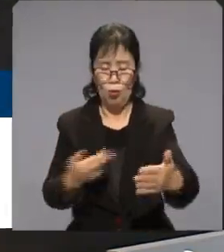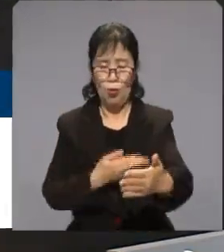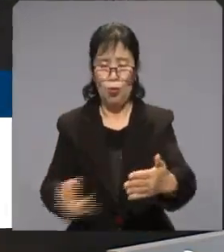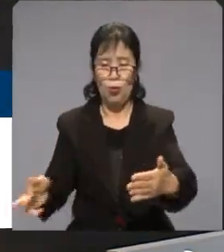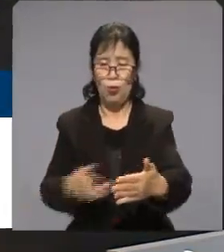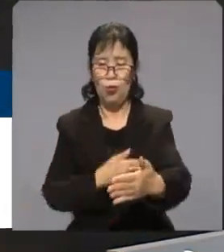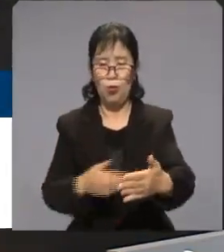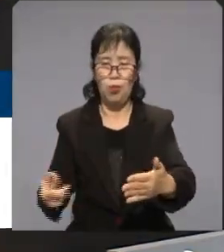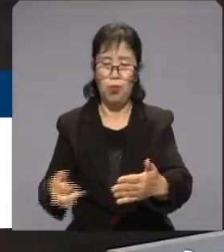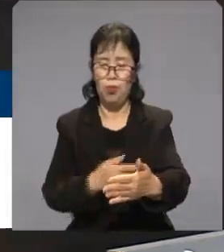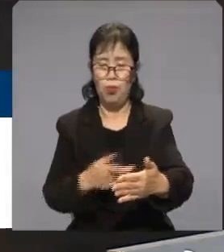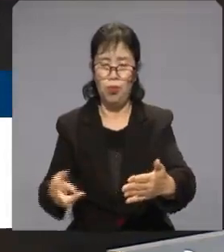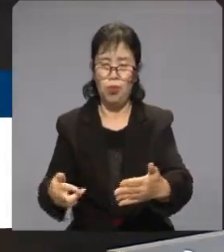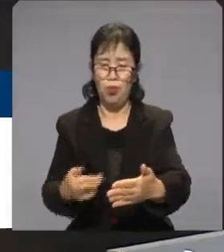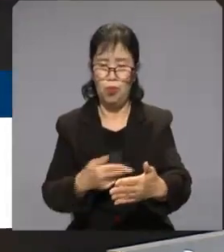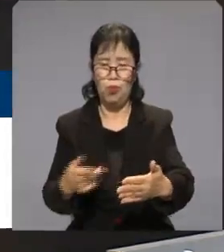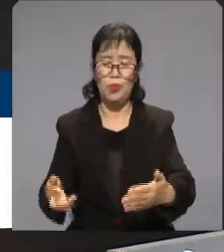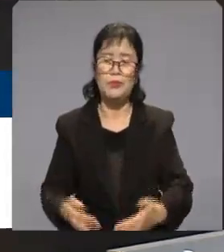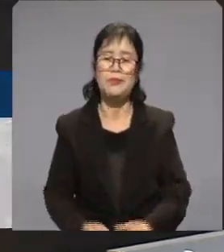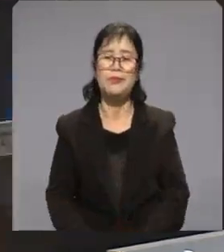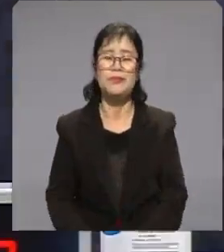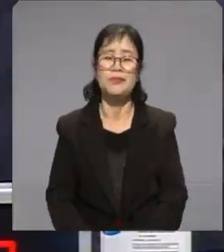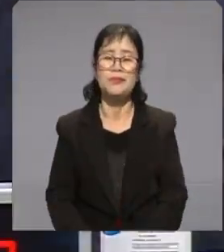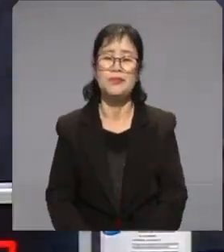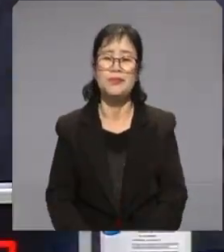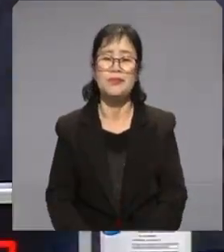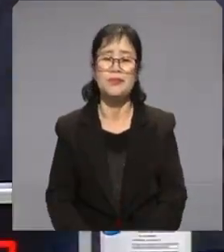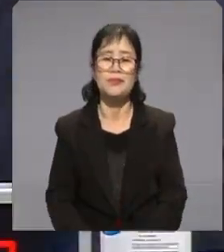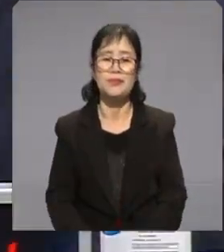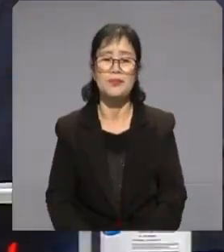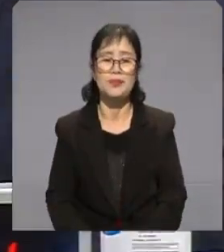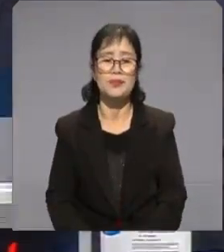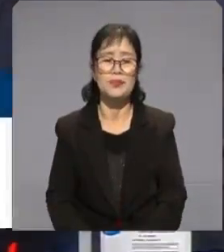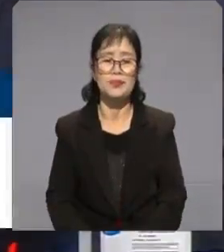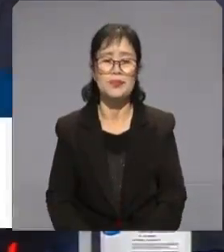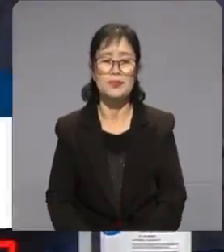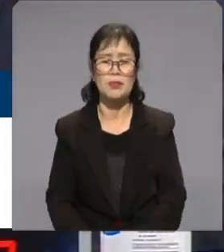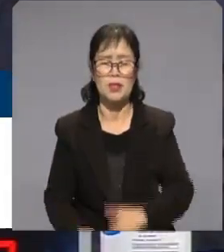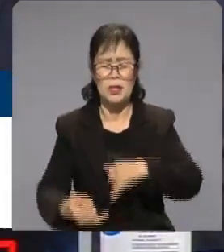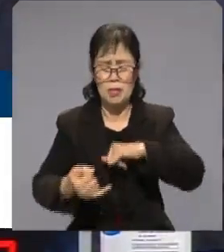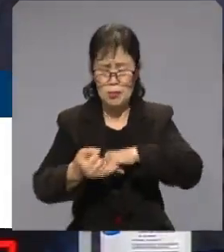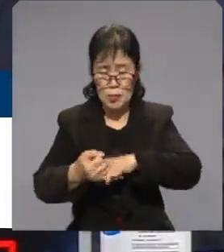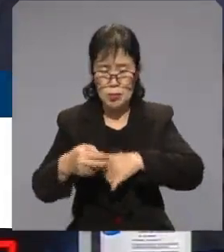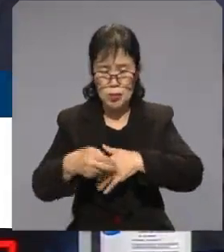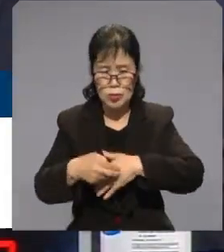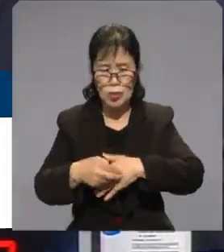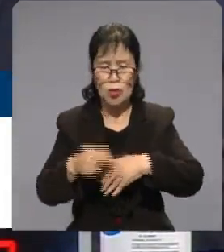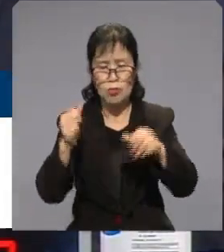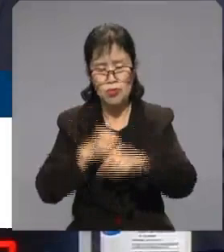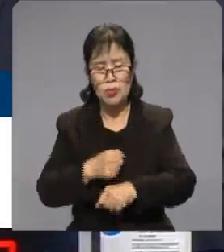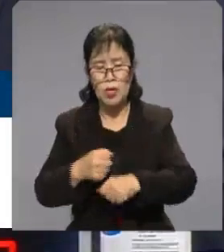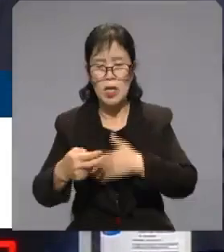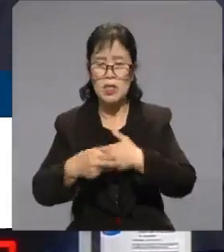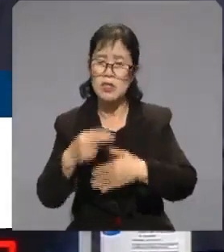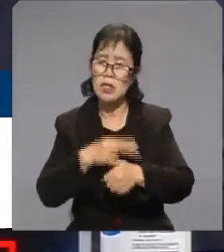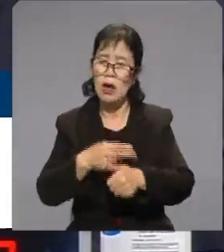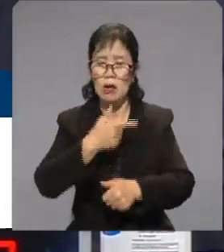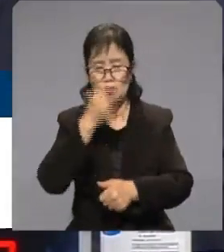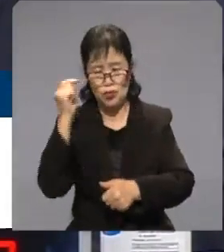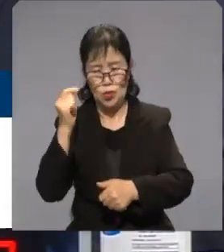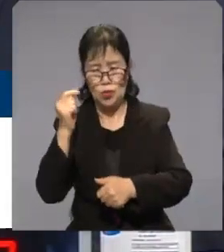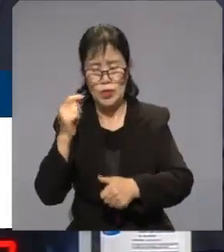속빈강정이었고 안고 없는 찐빵이었습니다. 필수 의료 붕괴와 의사 인력이 부족한 이 현실이